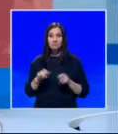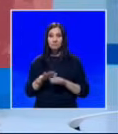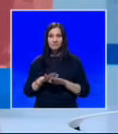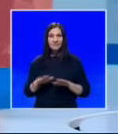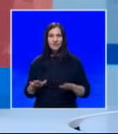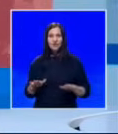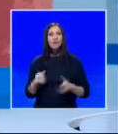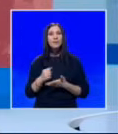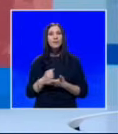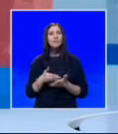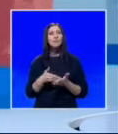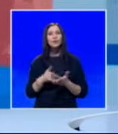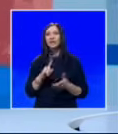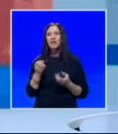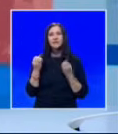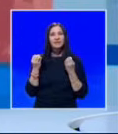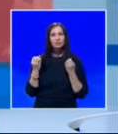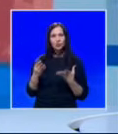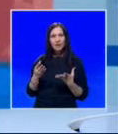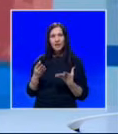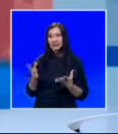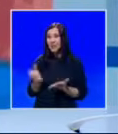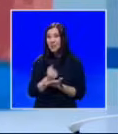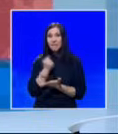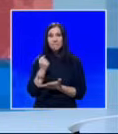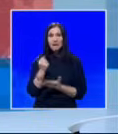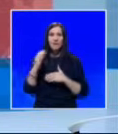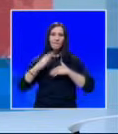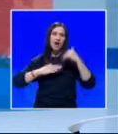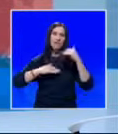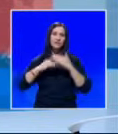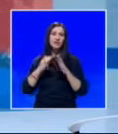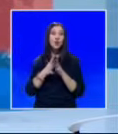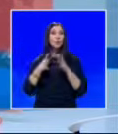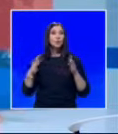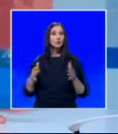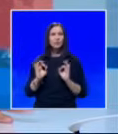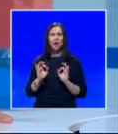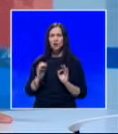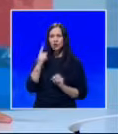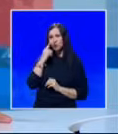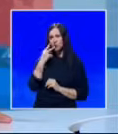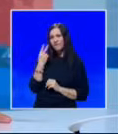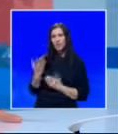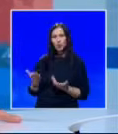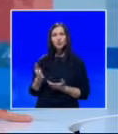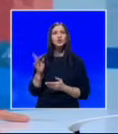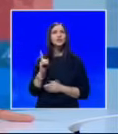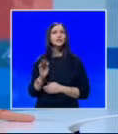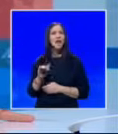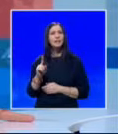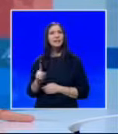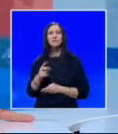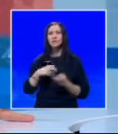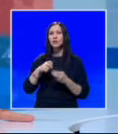с изтекли мандати, именно поради невъзможността да се намери това квалифицирано мнозинство. Така че очевидно е, че ще трябва да се